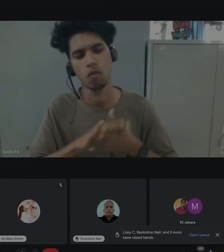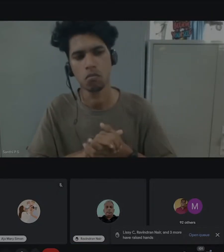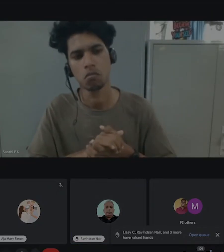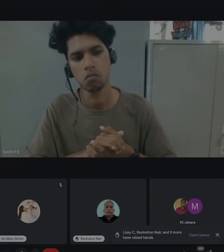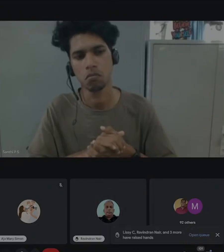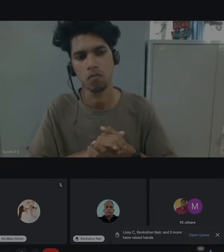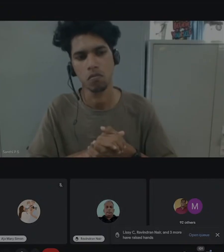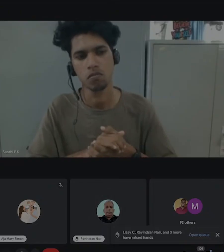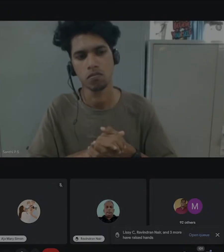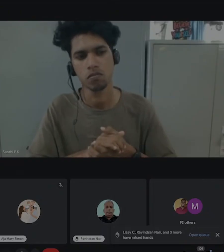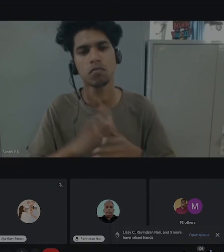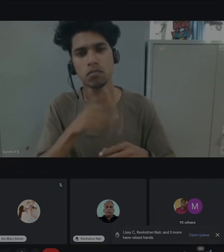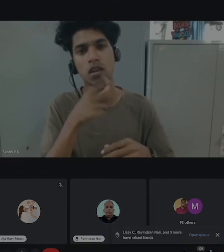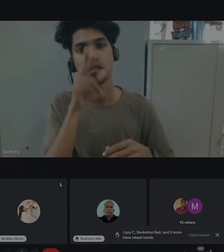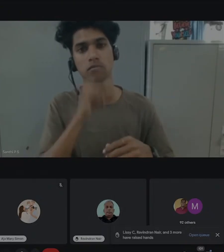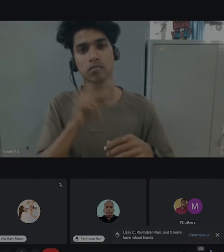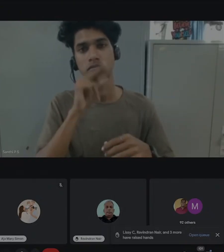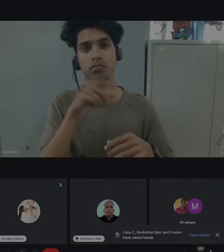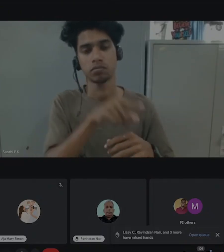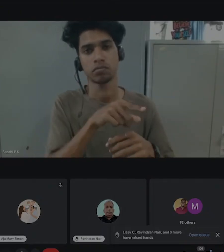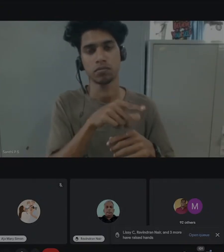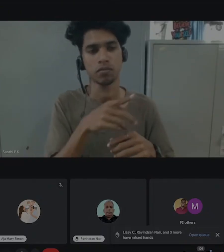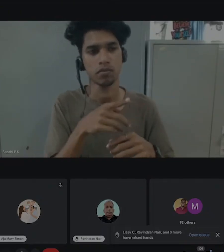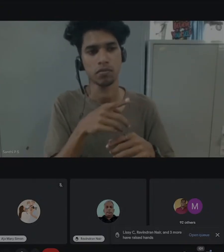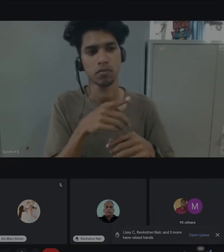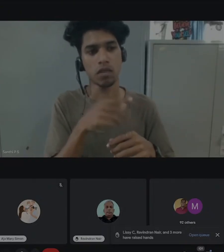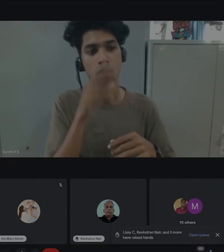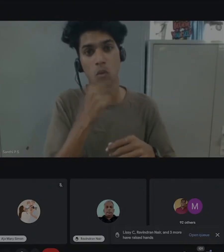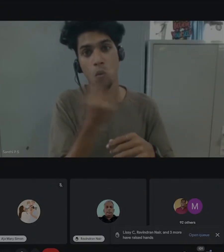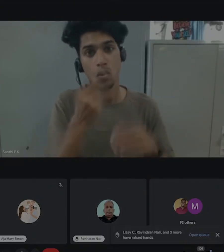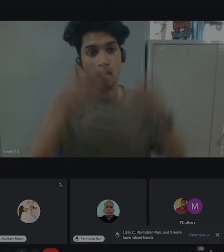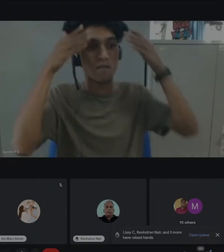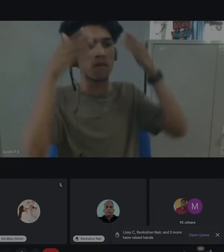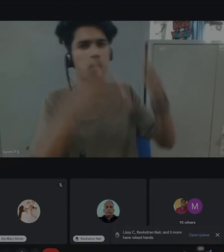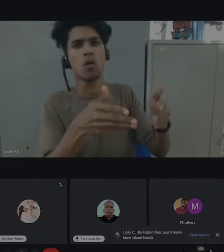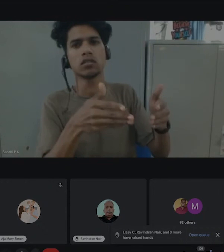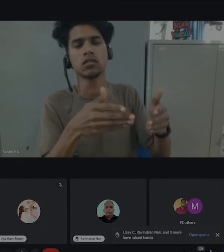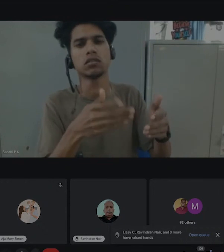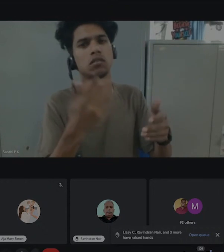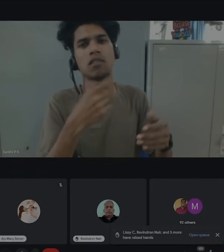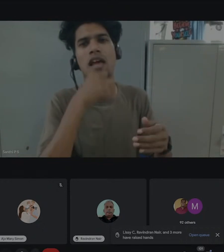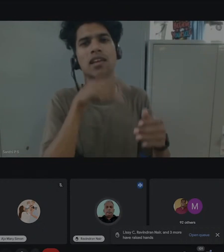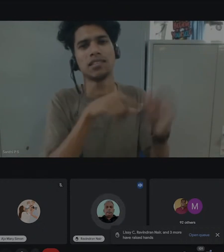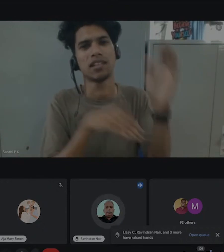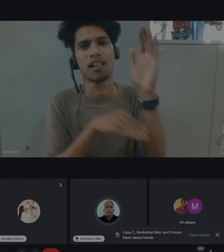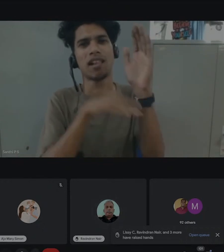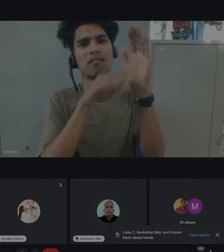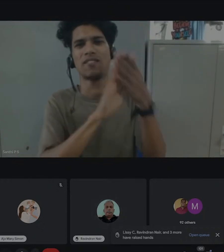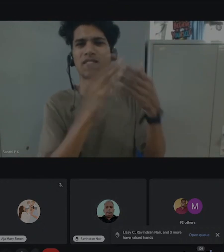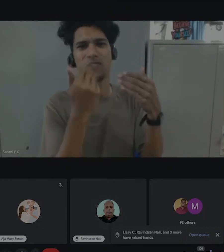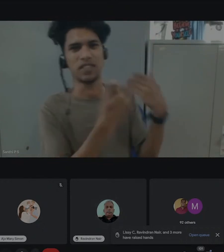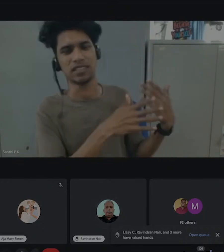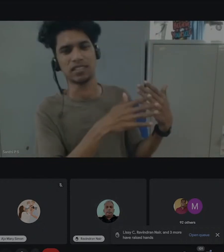സംസാരത്തിൽ ആസ് സച്ച് വർക്ക് ചെയ്യാൻ, അതായത് അതിൽ മാത്രമായിട്ടൊരു മാനേജ്മെന്റ് ചെയ്യാൻ പറ്റുന്ന ഒരു ഏജ് എല്ലാം കഴിഞ്ഞു. എന്നിരുന്നാലും